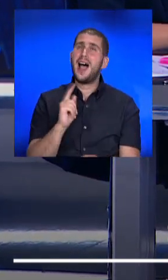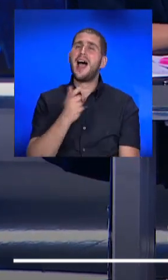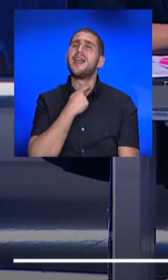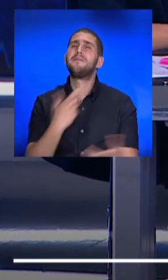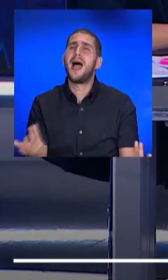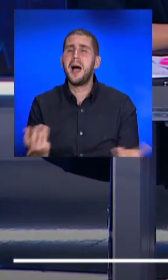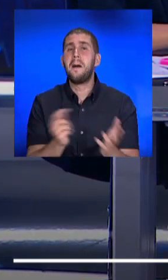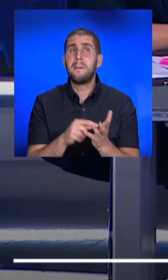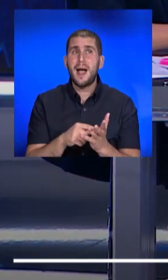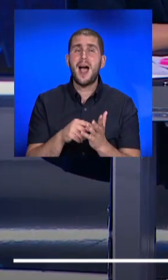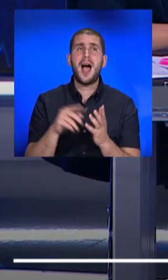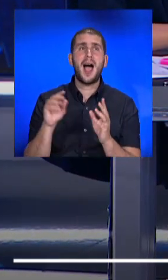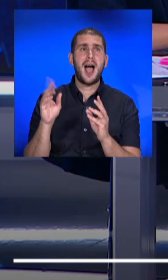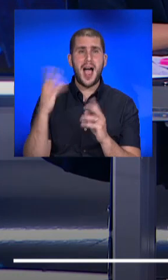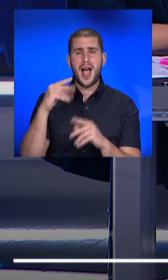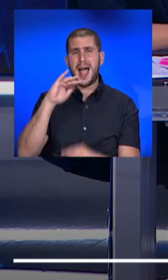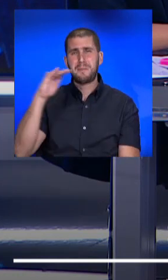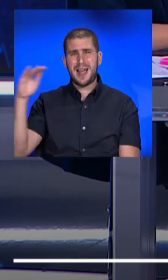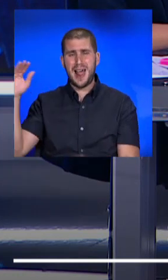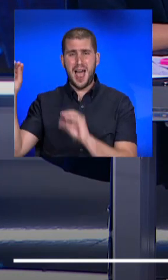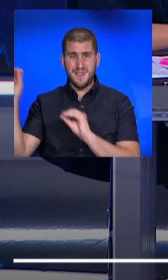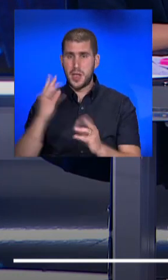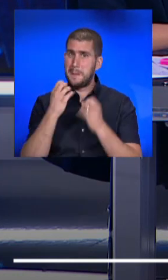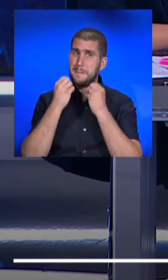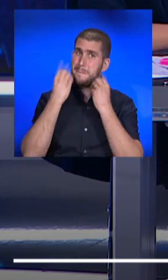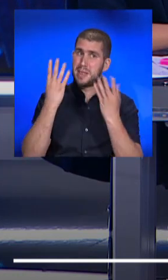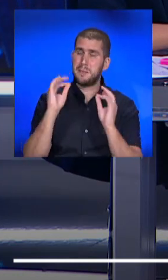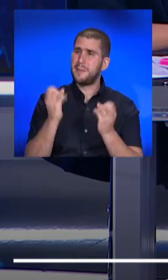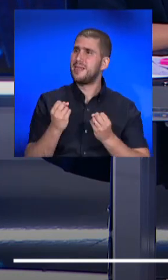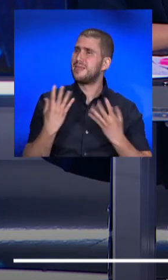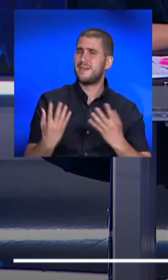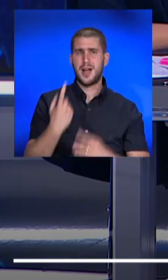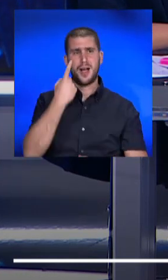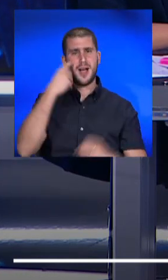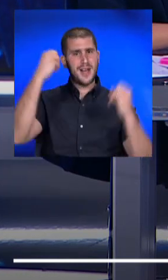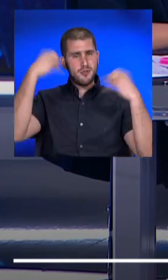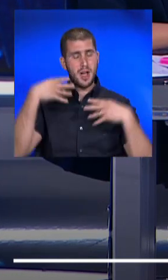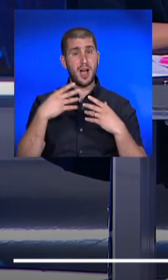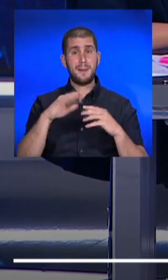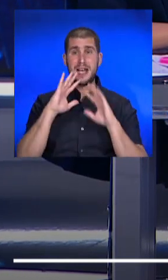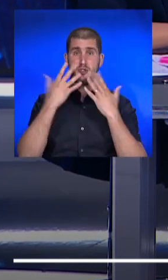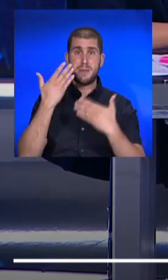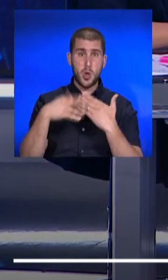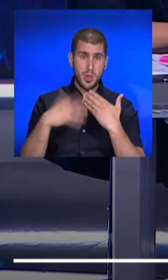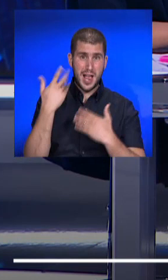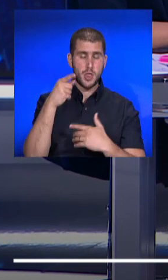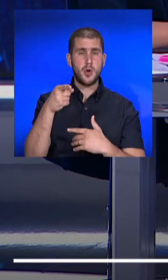פשוט עברנו באמת מהגליל העליון, שהיה מדהים שם, והרבה טבע והשראה, והיינו שם רוב העשור האחרון, לפרדס